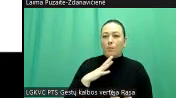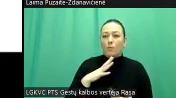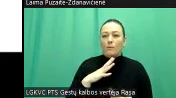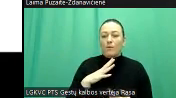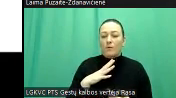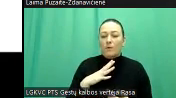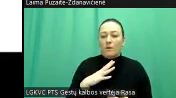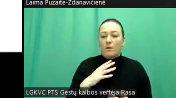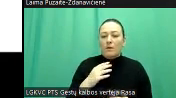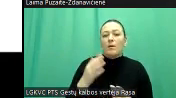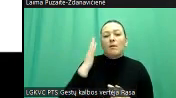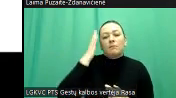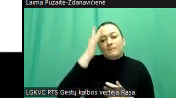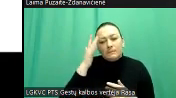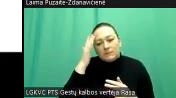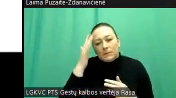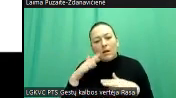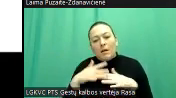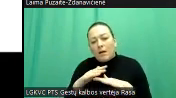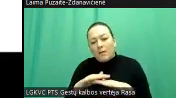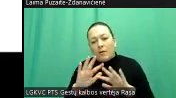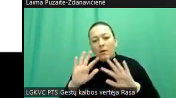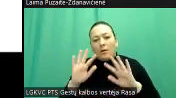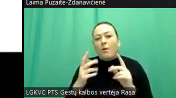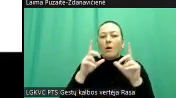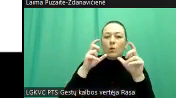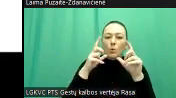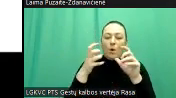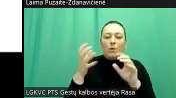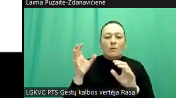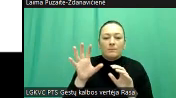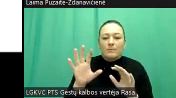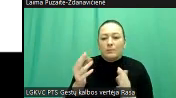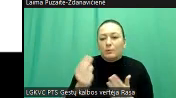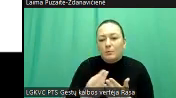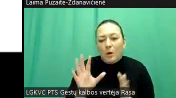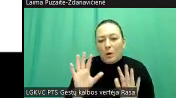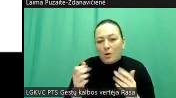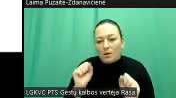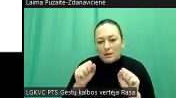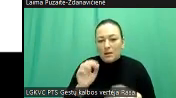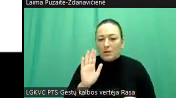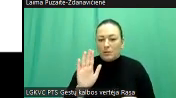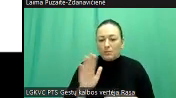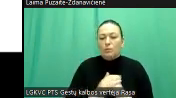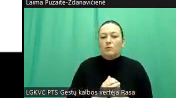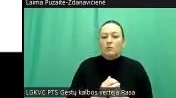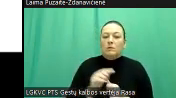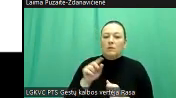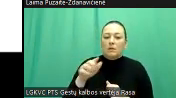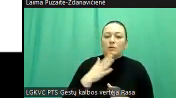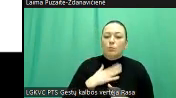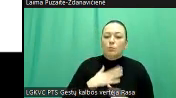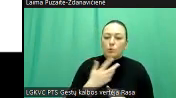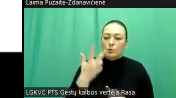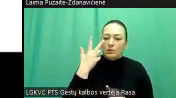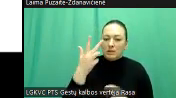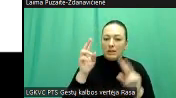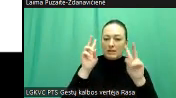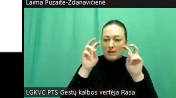buvo galvojama, kokie paveiksliukai galėtų vaizduoti tas mūsų tris